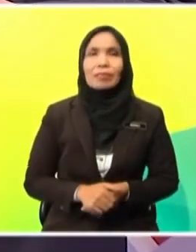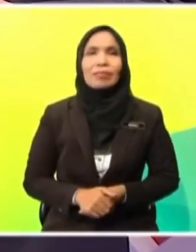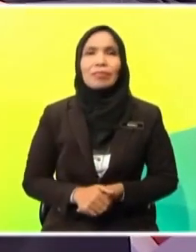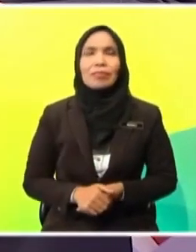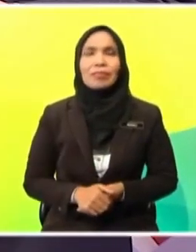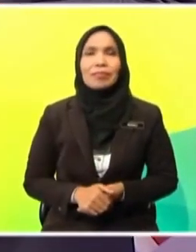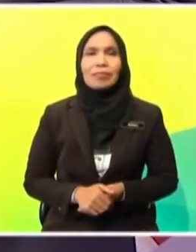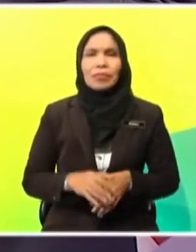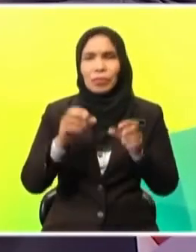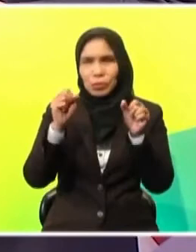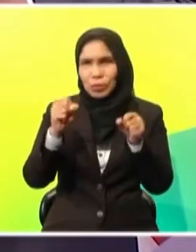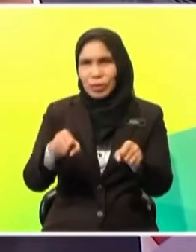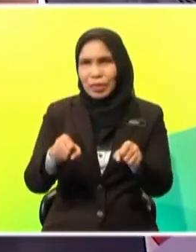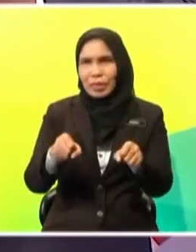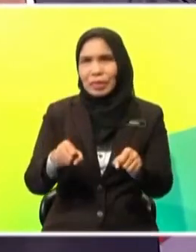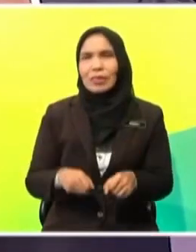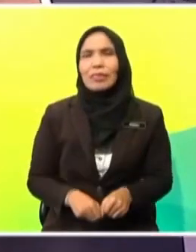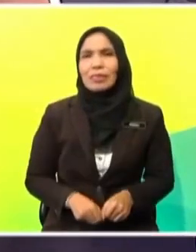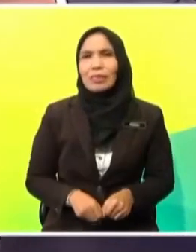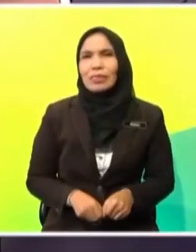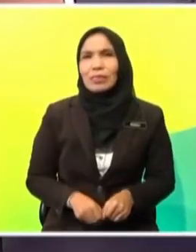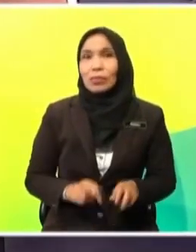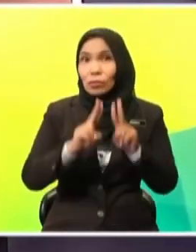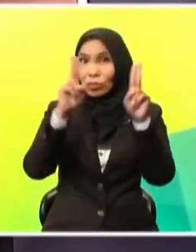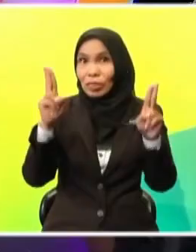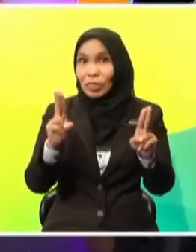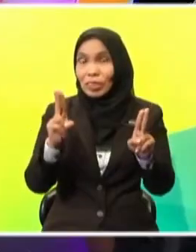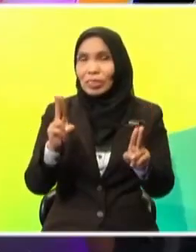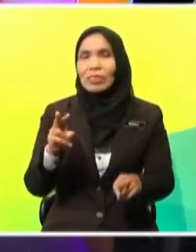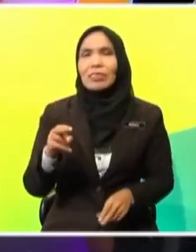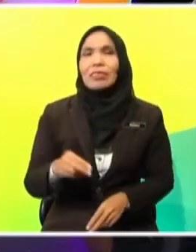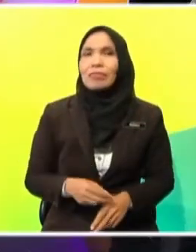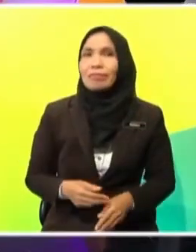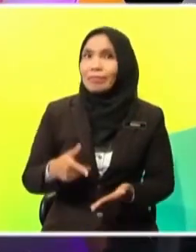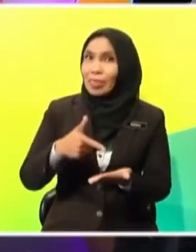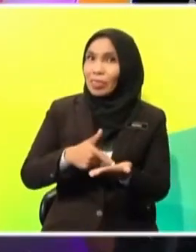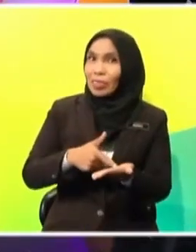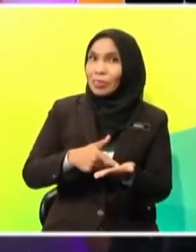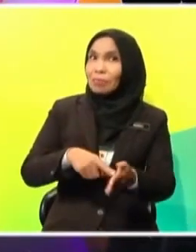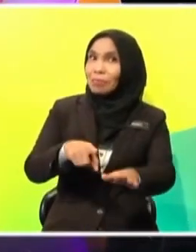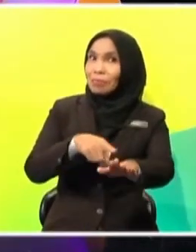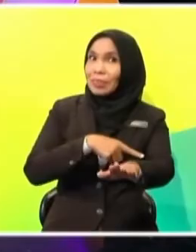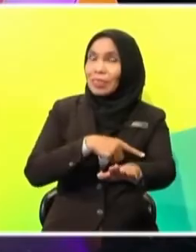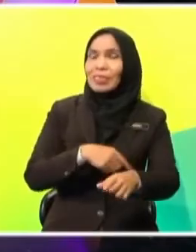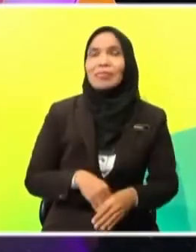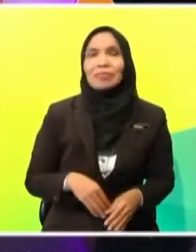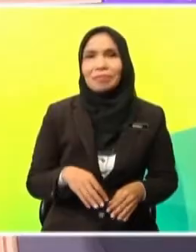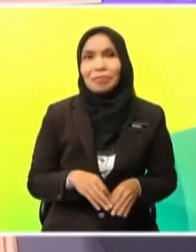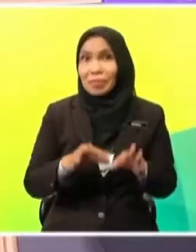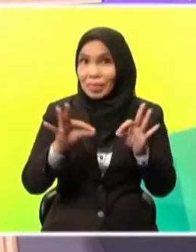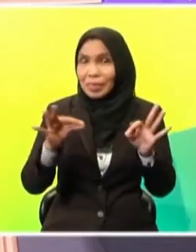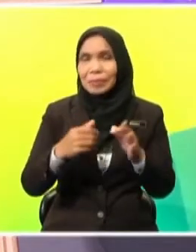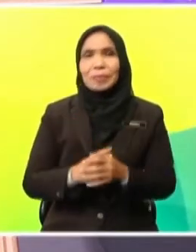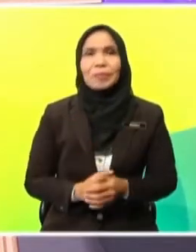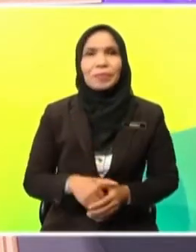lebih mendalam sedikit keju base Ayah yang terakhir kayu agak panjang Setia iseng-iseng murid perempuan